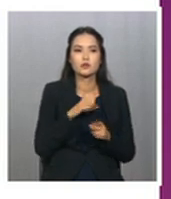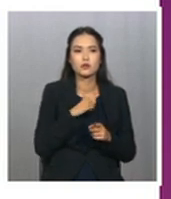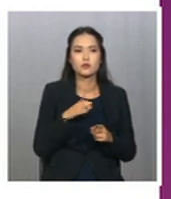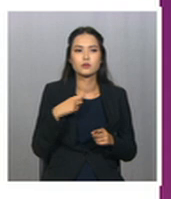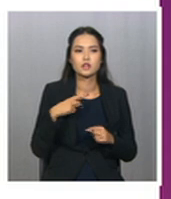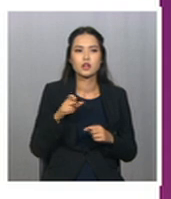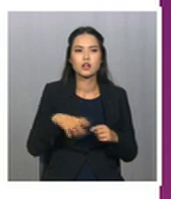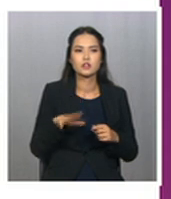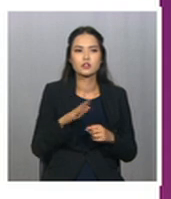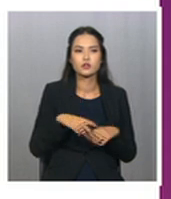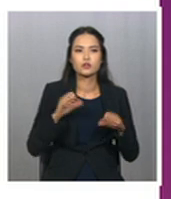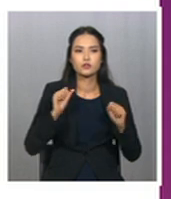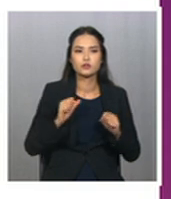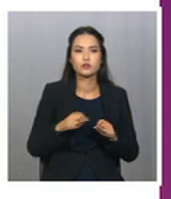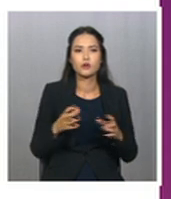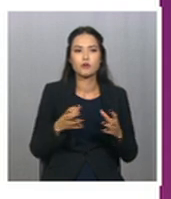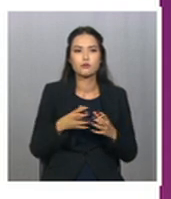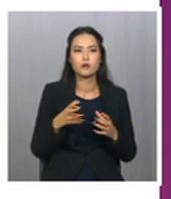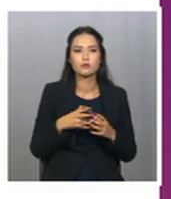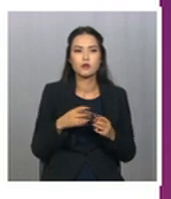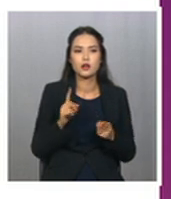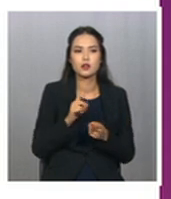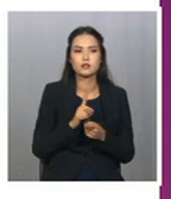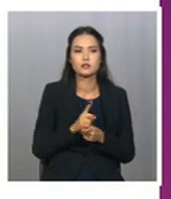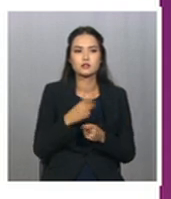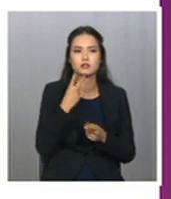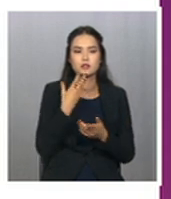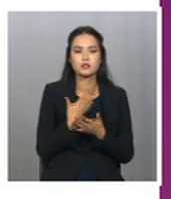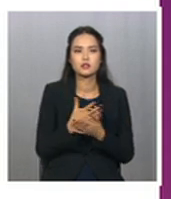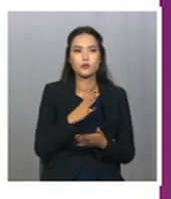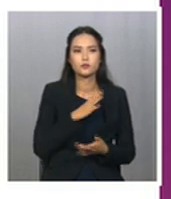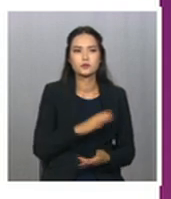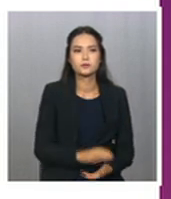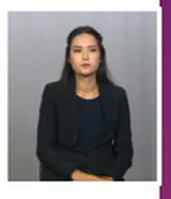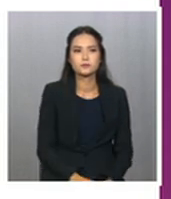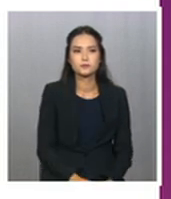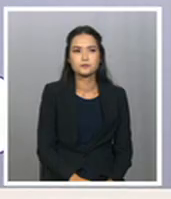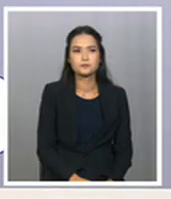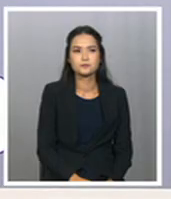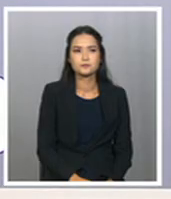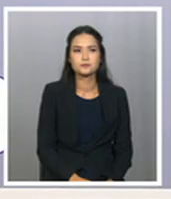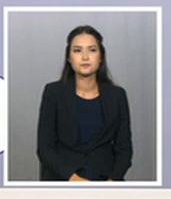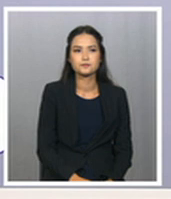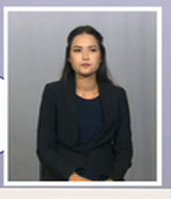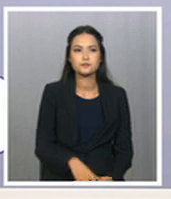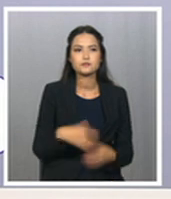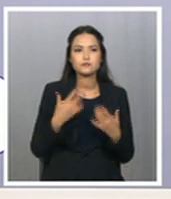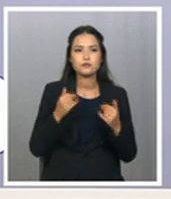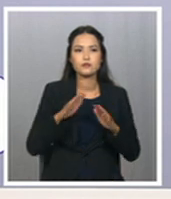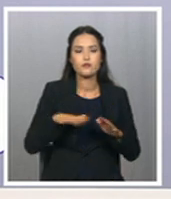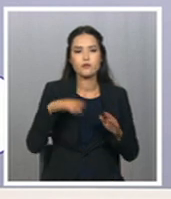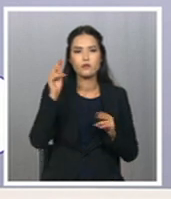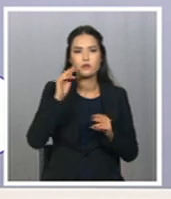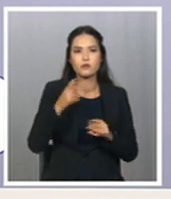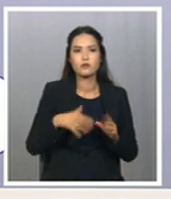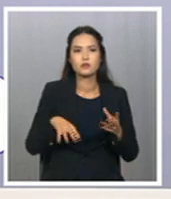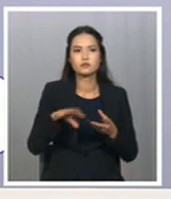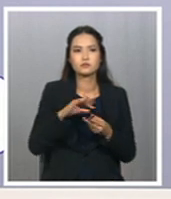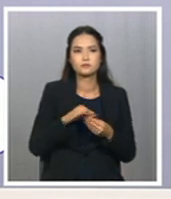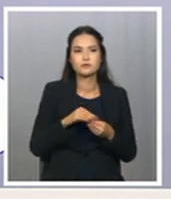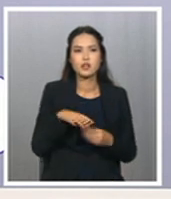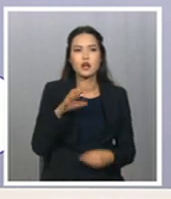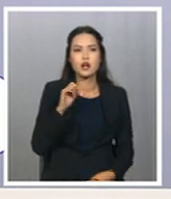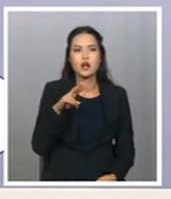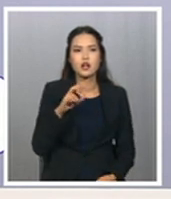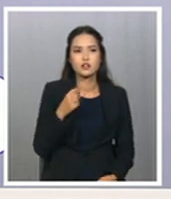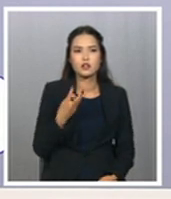халықтың құқықтарын қорғауға қабілетті екендігін айқын көрсетті. Оқушылар, бүгінгі сабағымызды қорытындылай келе,